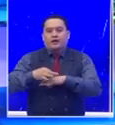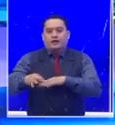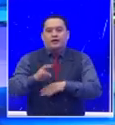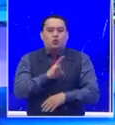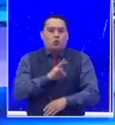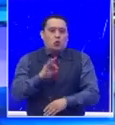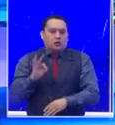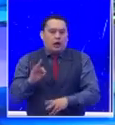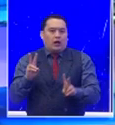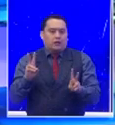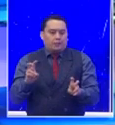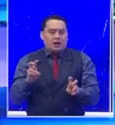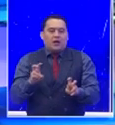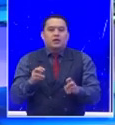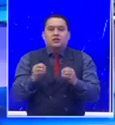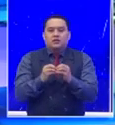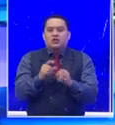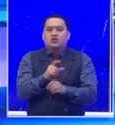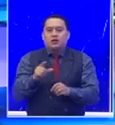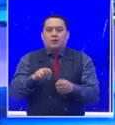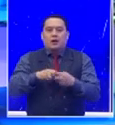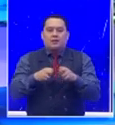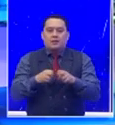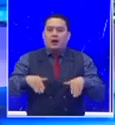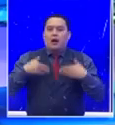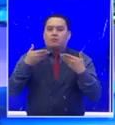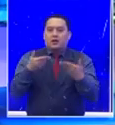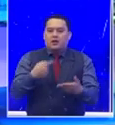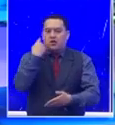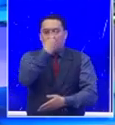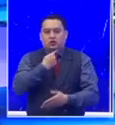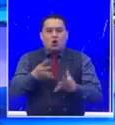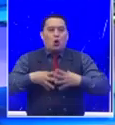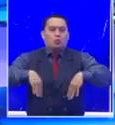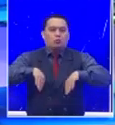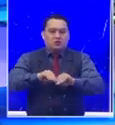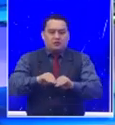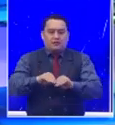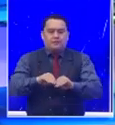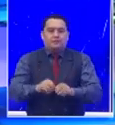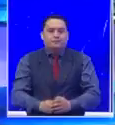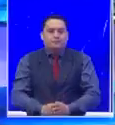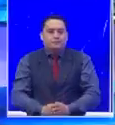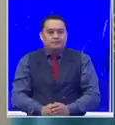Отан». Более 10 жителей региона обратились с проблемами как личного, так и общественного характера.